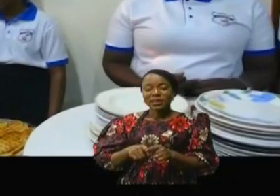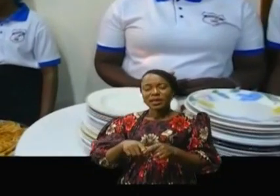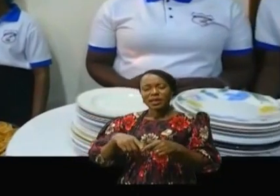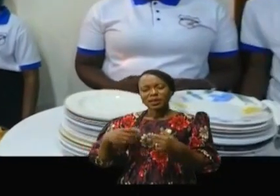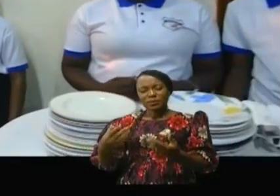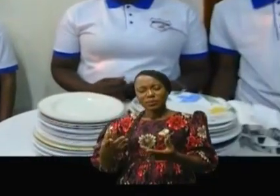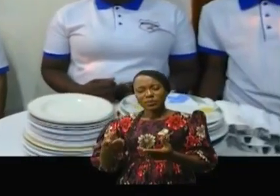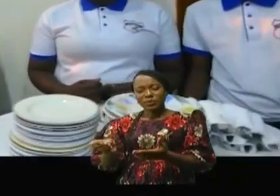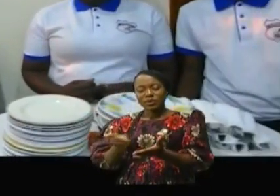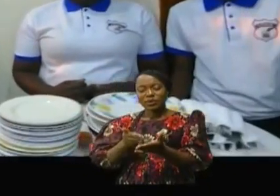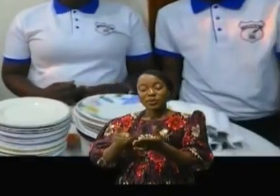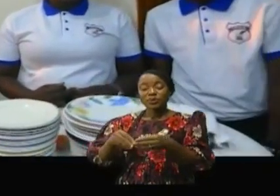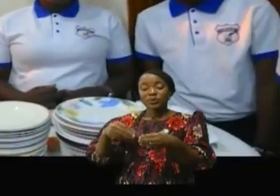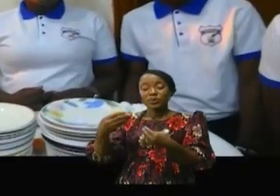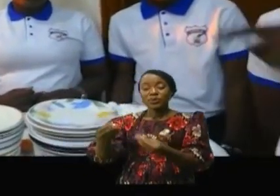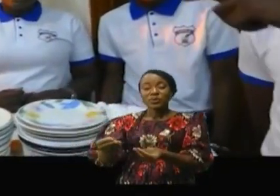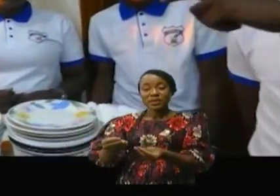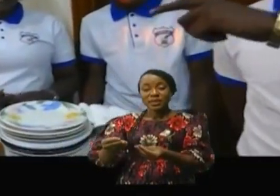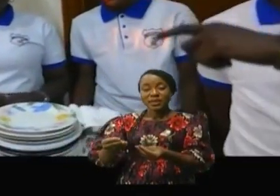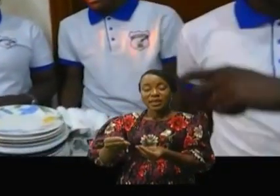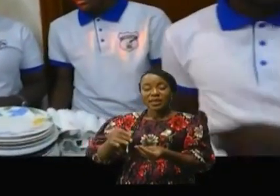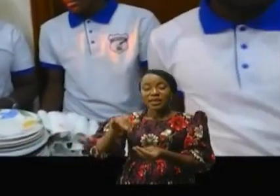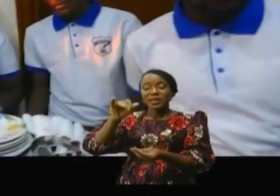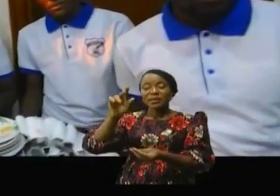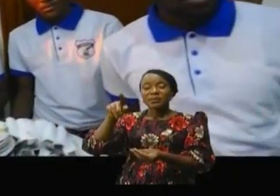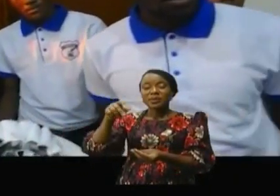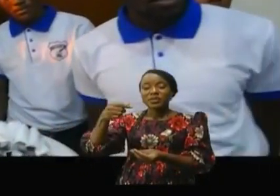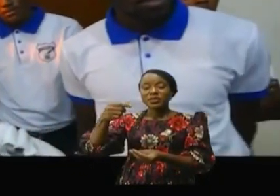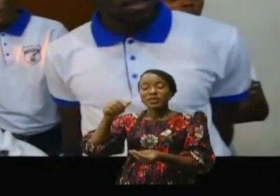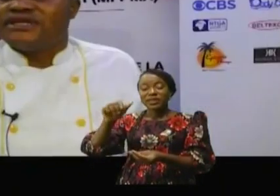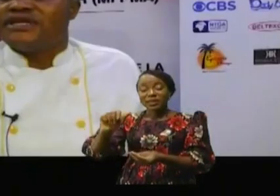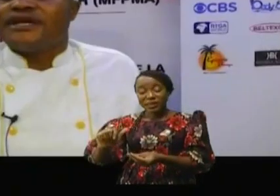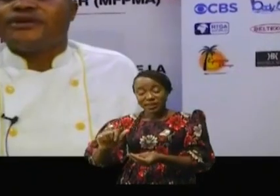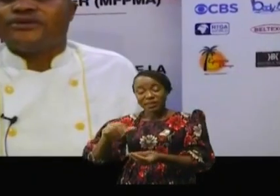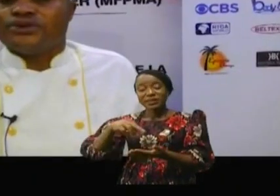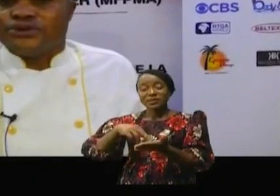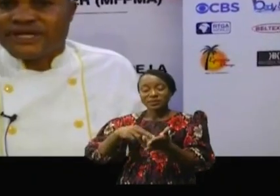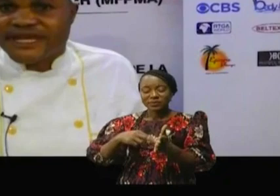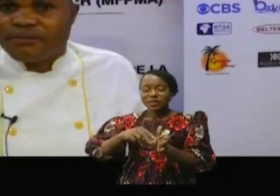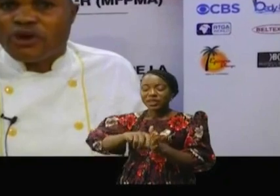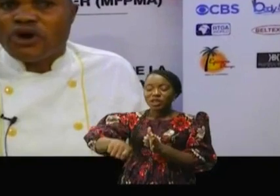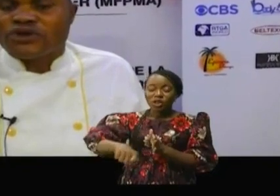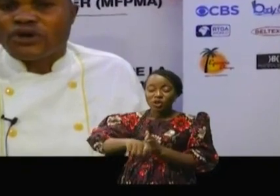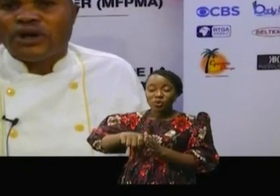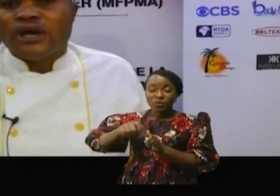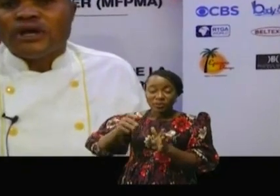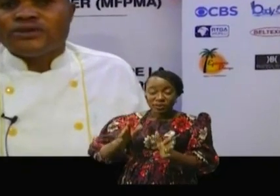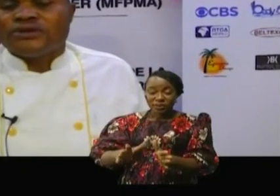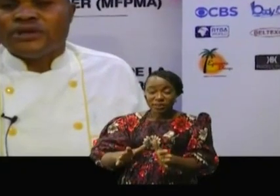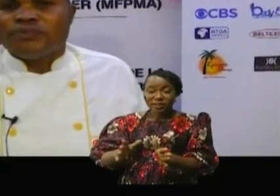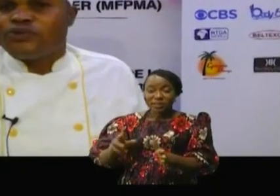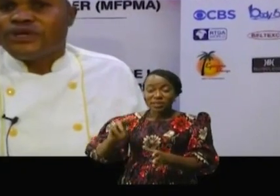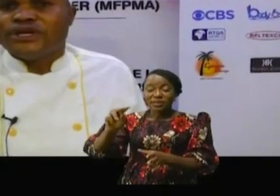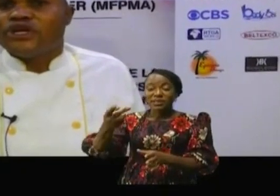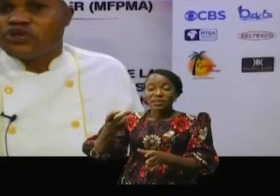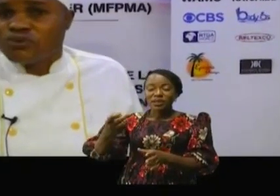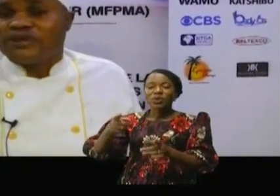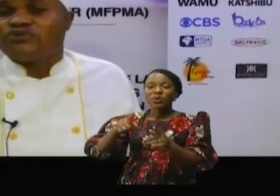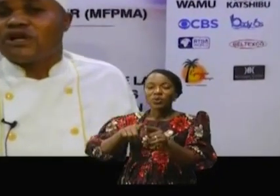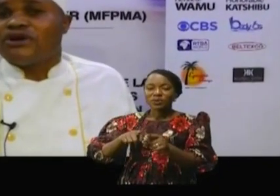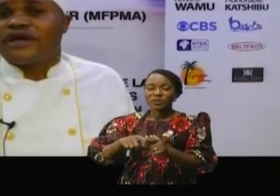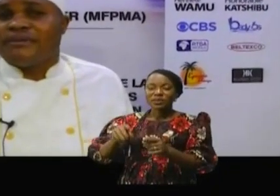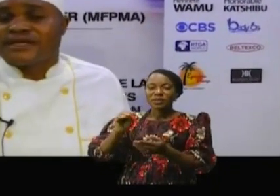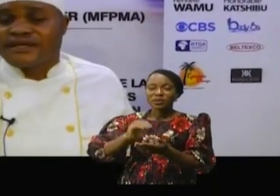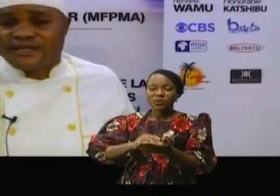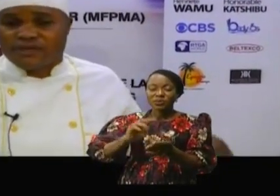bases académiques des étudiants de l'IPGA, donc des cuisiniers de deuxième ordre. Et puis les jours-là,